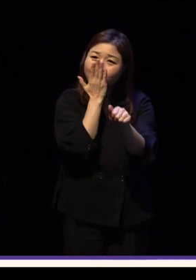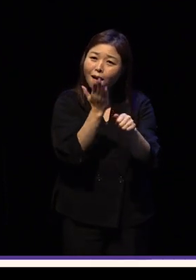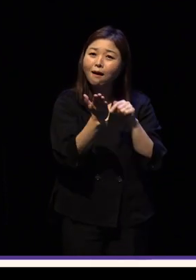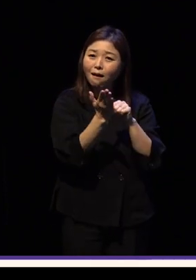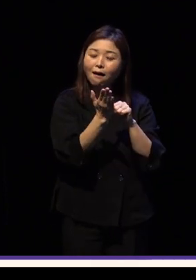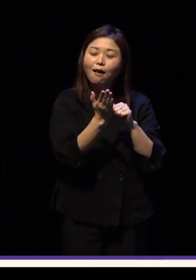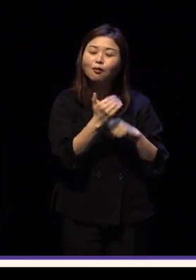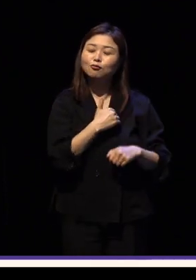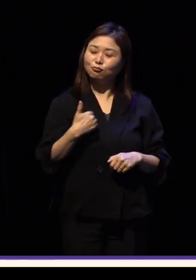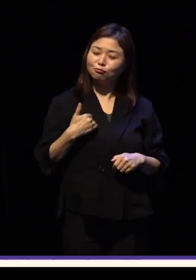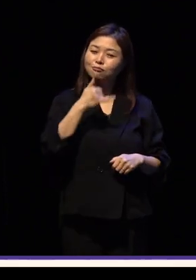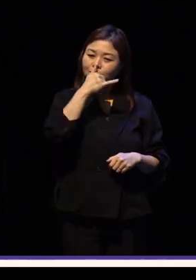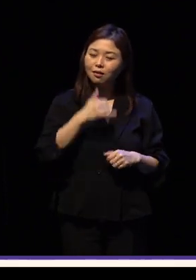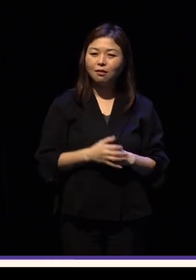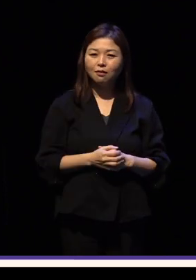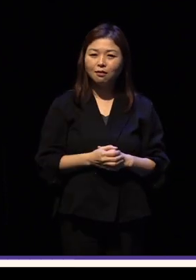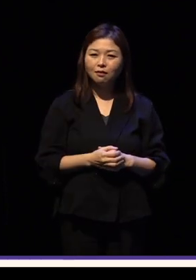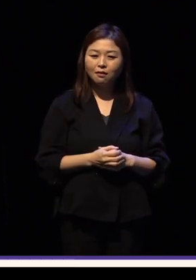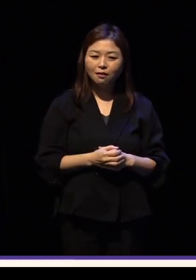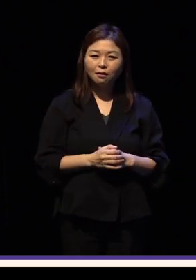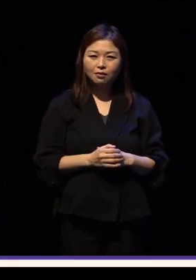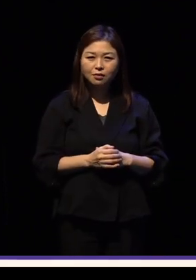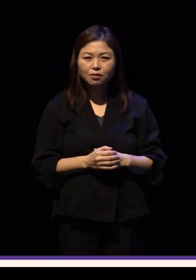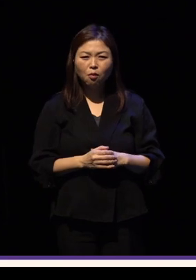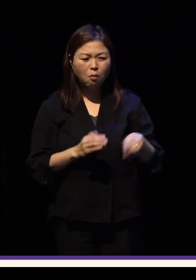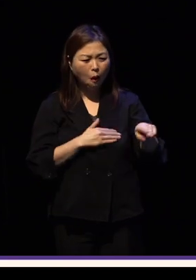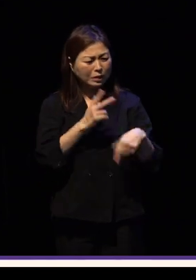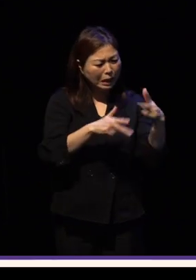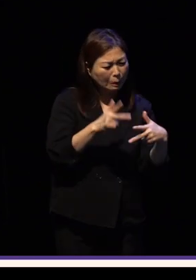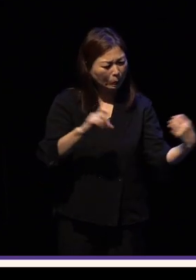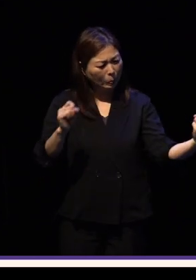예산이 지원이 될 수 있는데 계속 이런 부분들이 중복되고